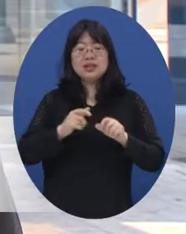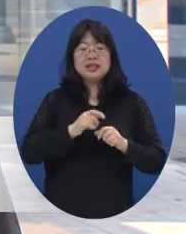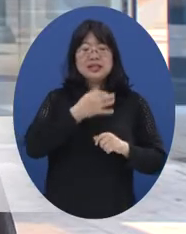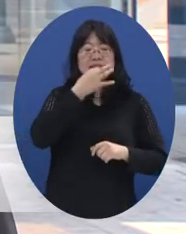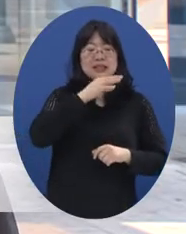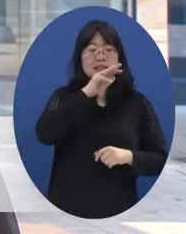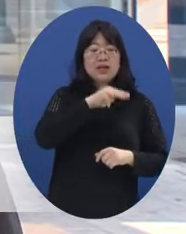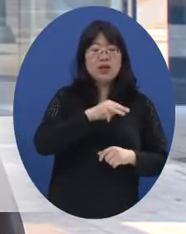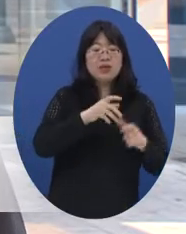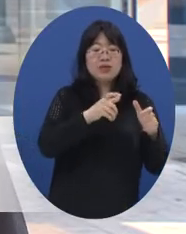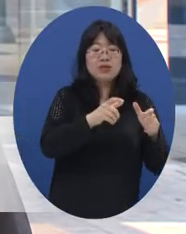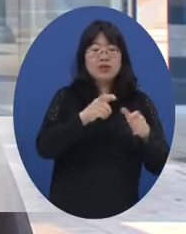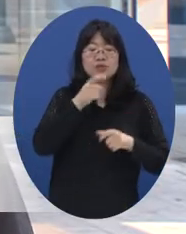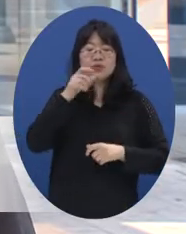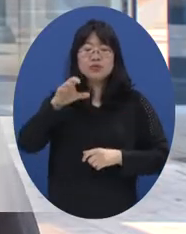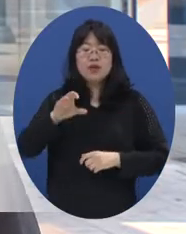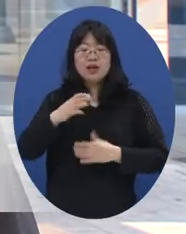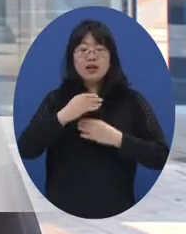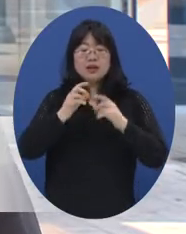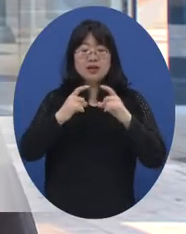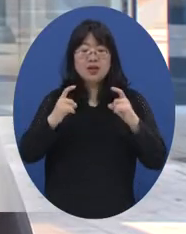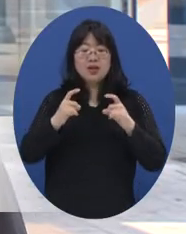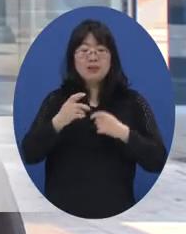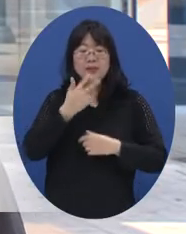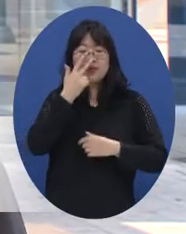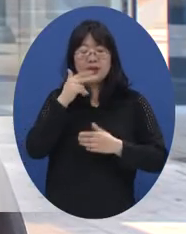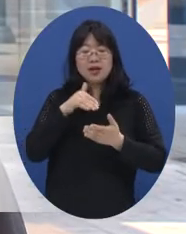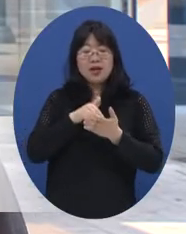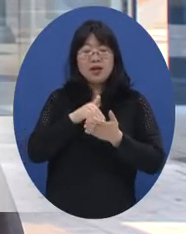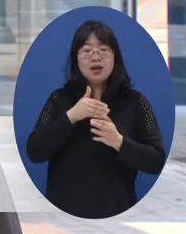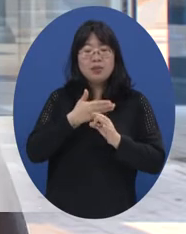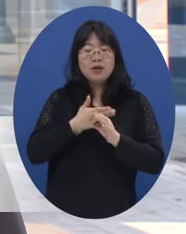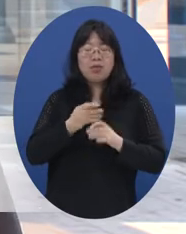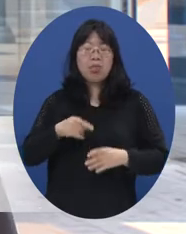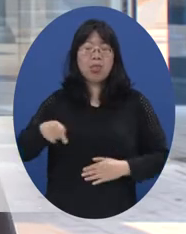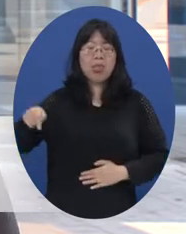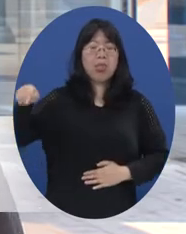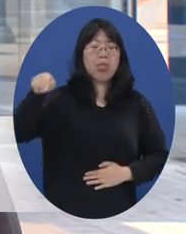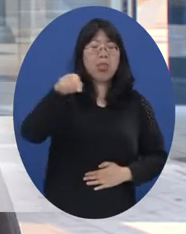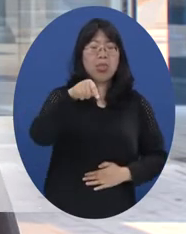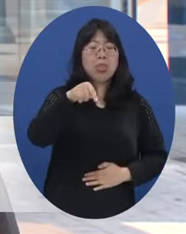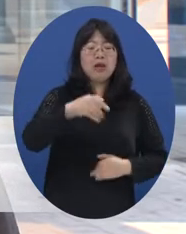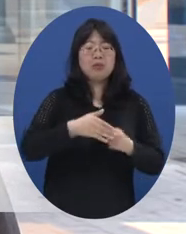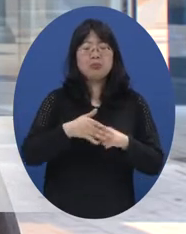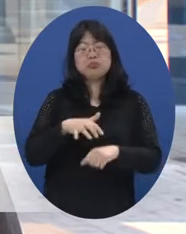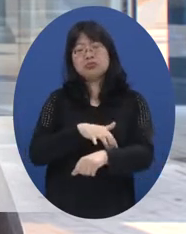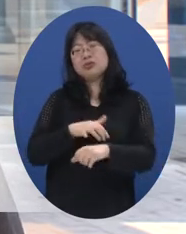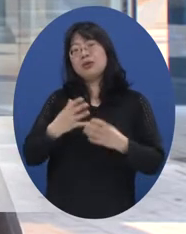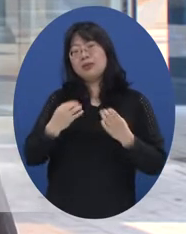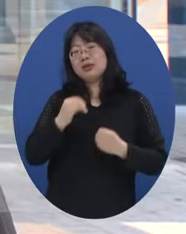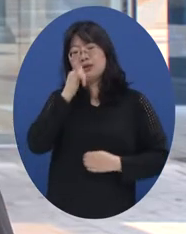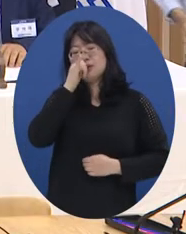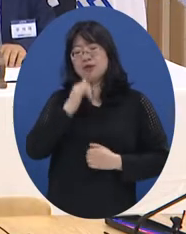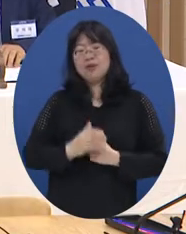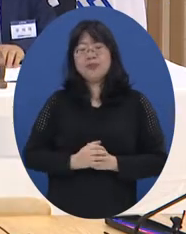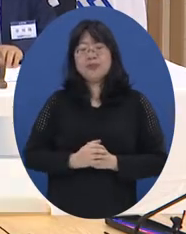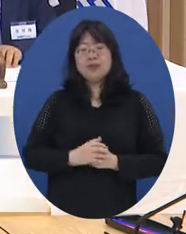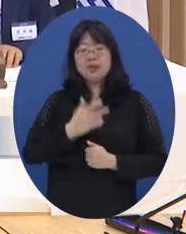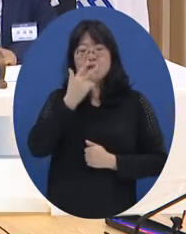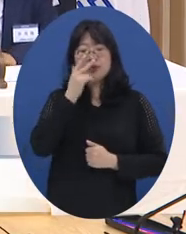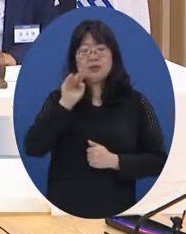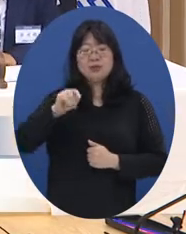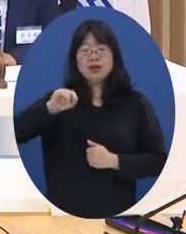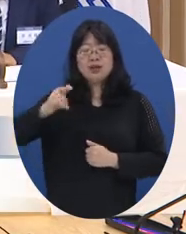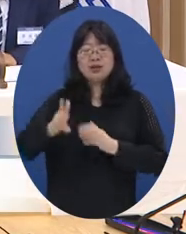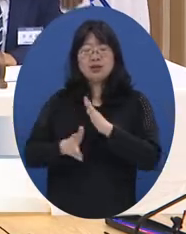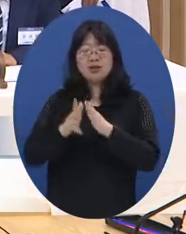여기서 수원이나 안성이나 그 평택까지 가는 거리는 돌아서 가야 됩니다. 하더라도 그러다 보니까는 불편한 점이 없잖아 있는데.